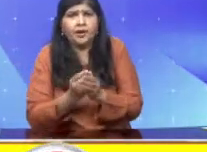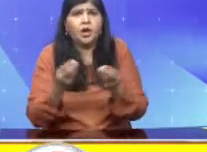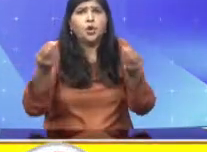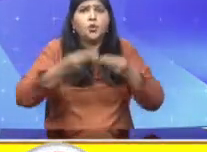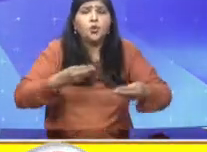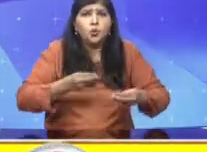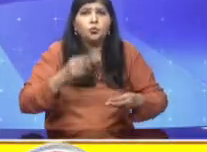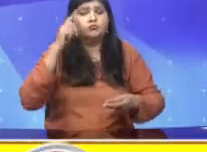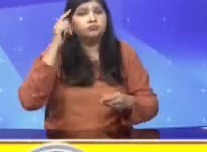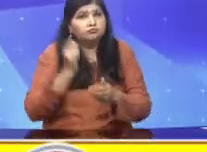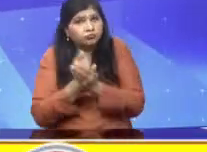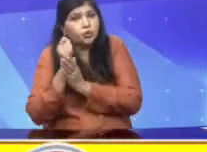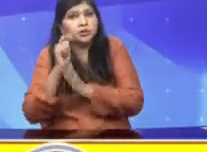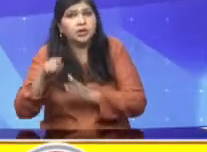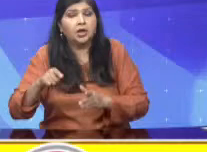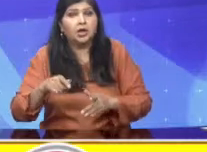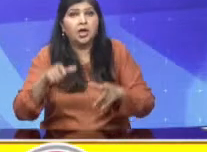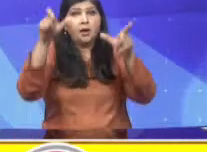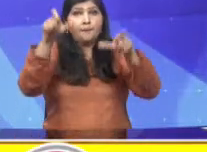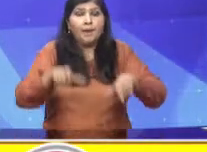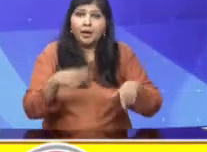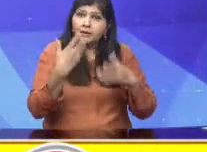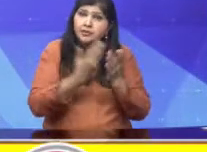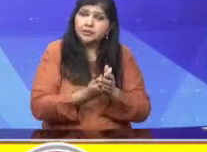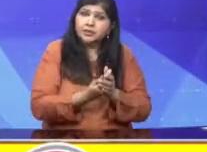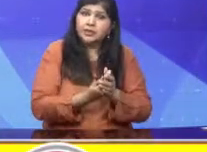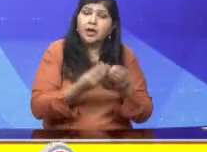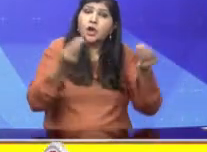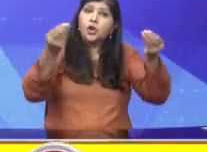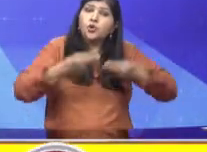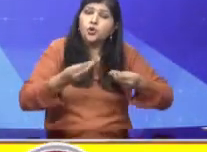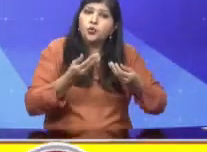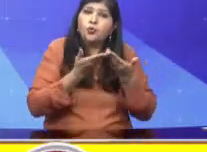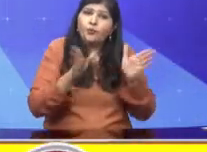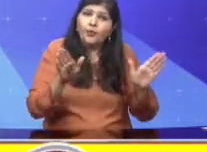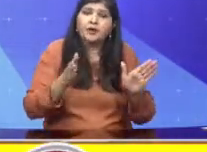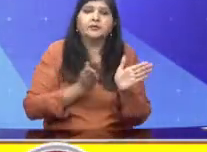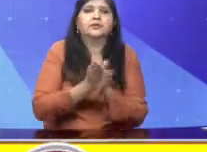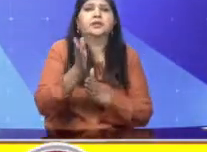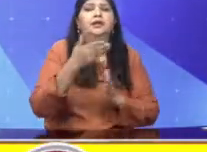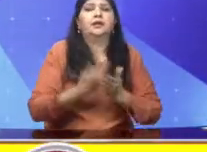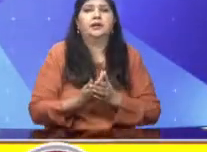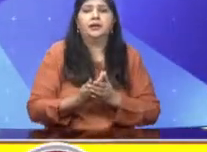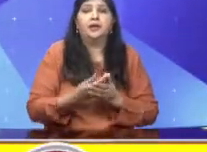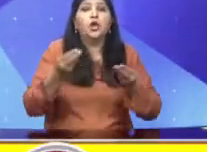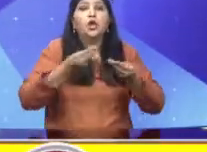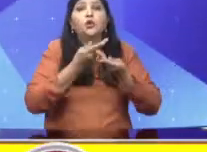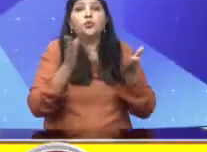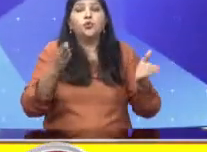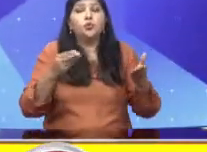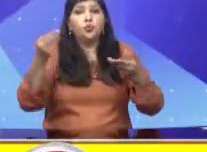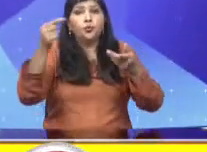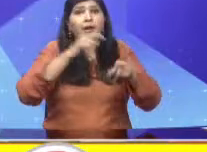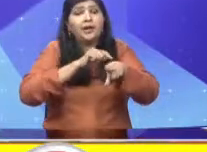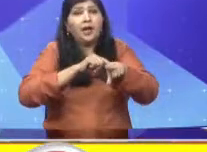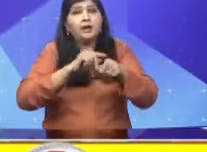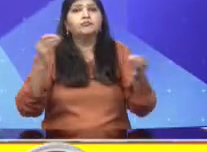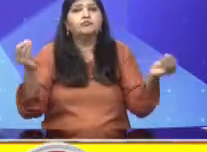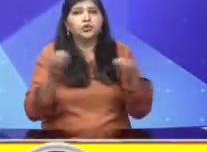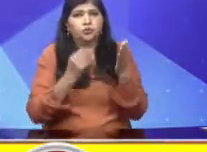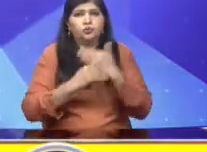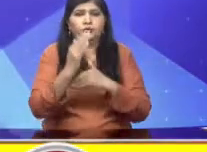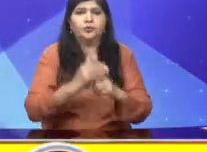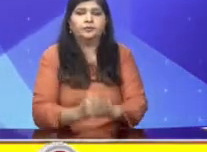करने का प्रयास हुआ है मानवता के लिए नए द्वार खुले हैं एक नए युक का आरंब